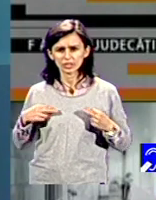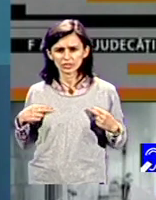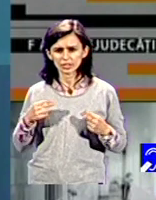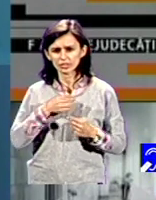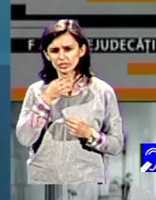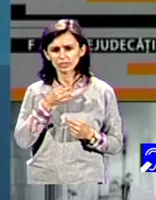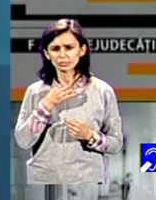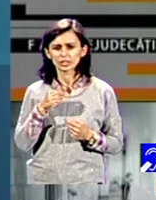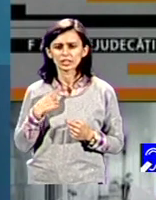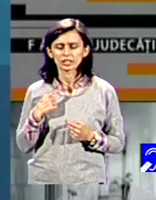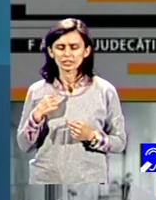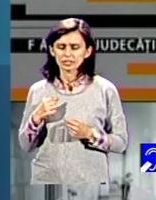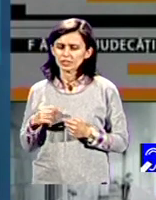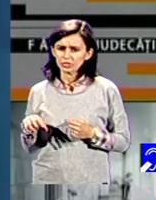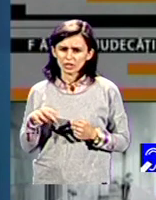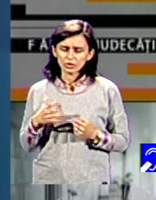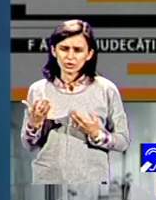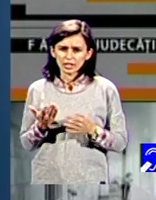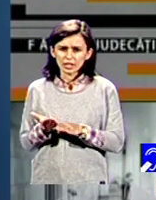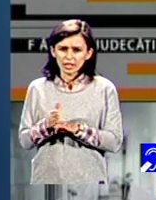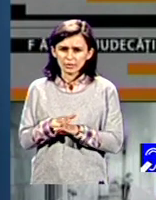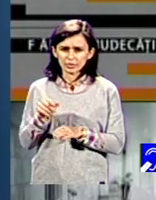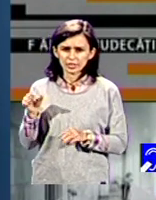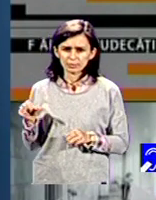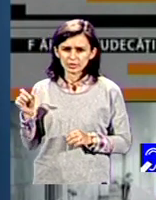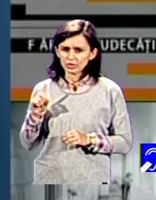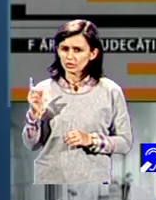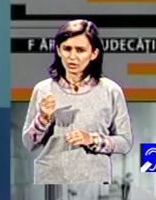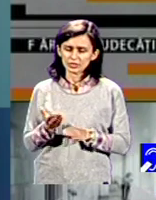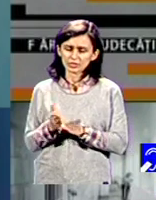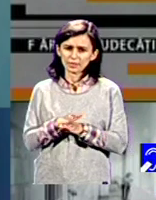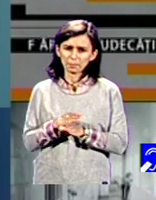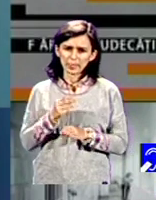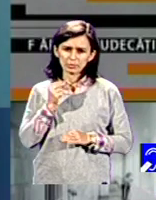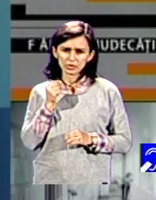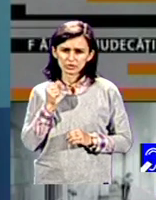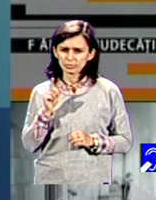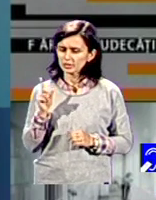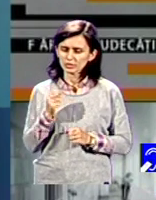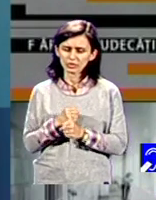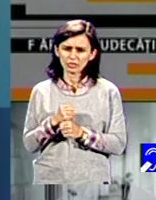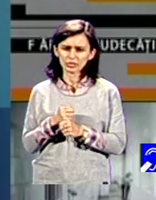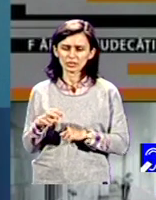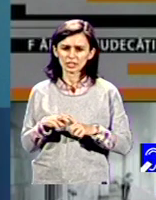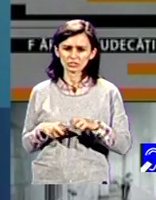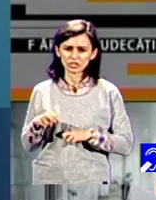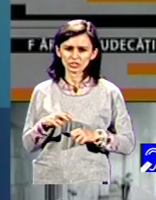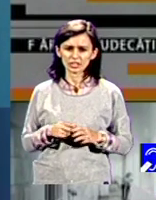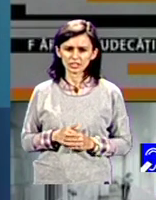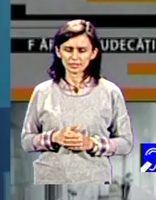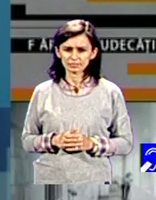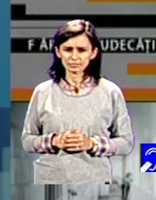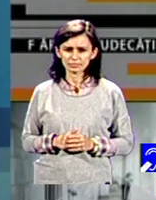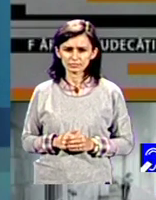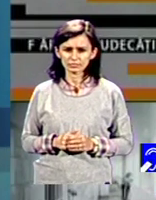adevărate lagăre pentru că a murit persoane nu au fost considerate morți suspecte nu Sau făcut Am citit lucrurile stau un pic altfel